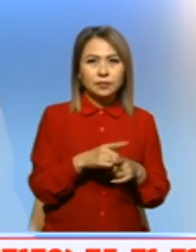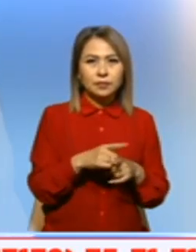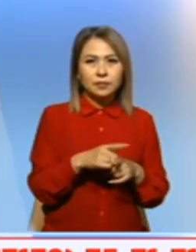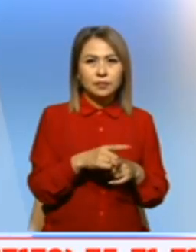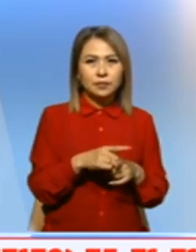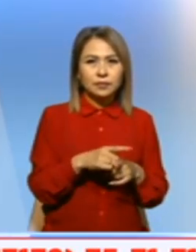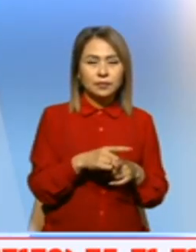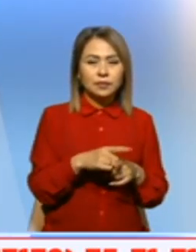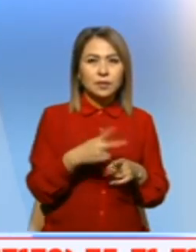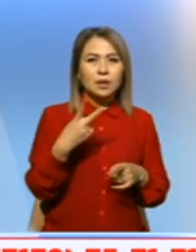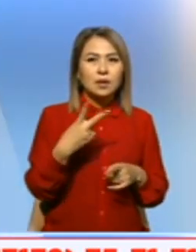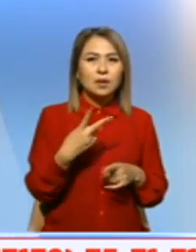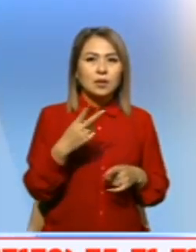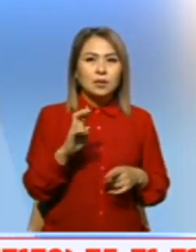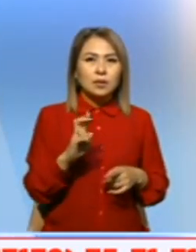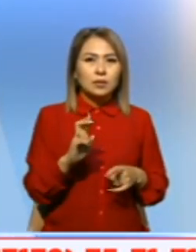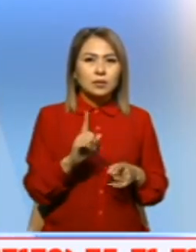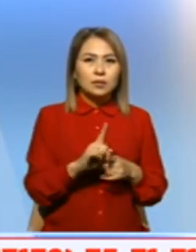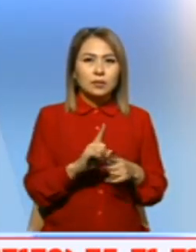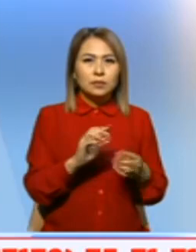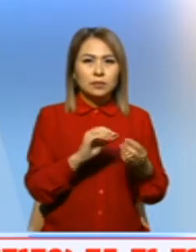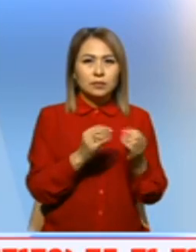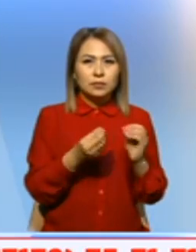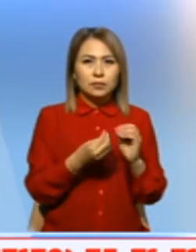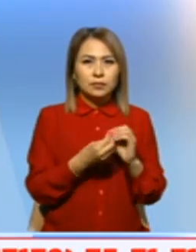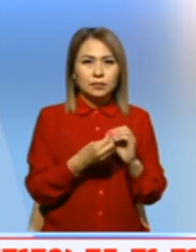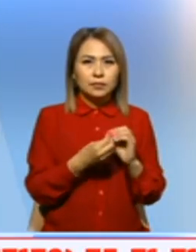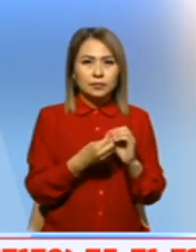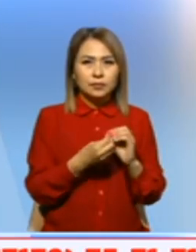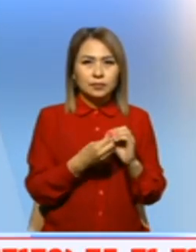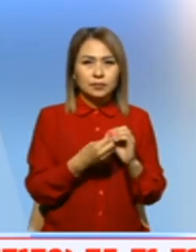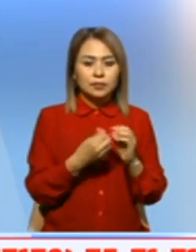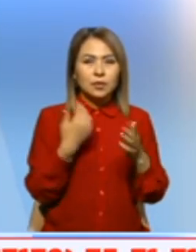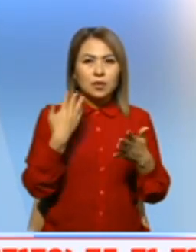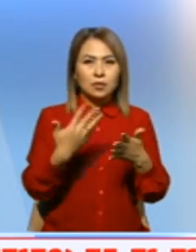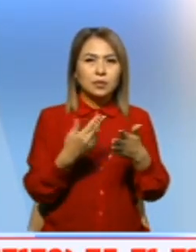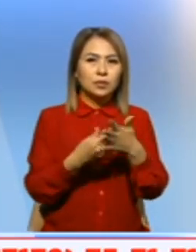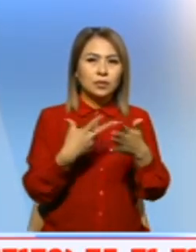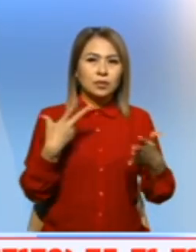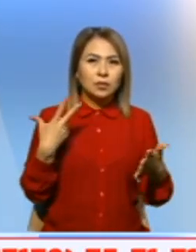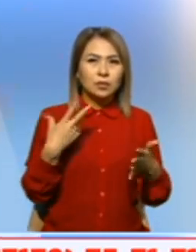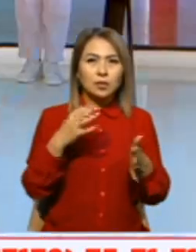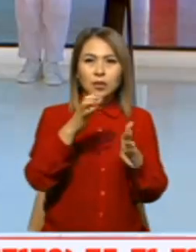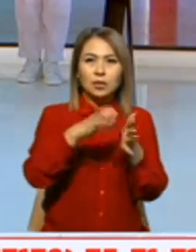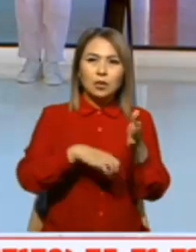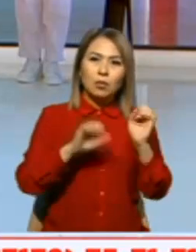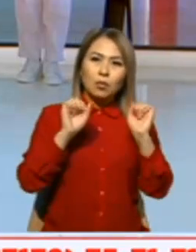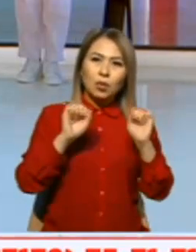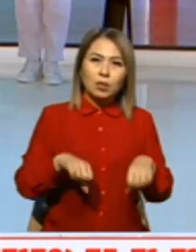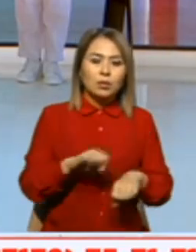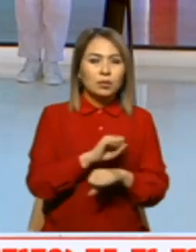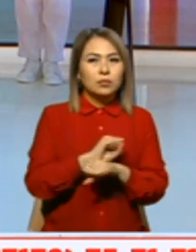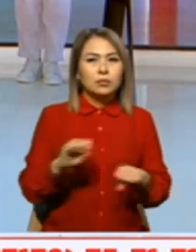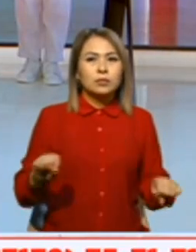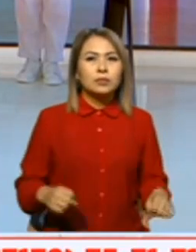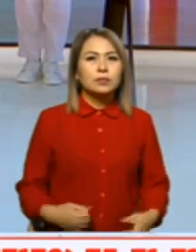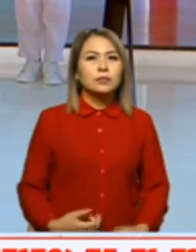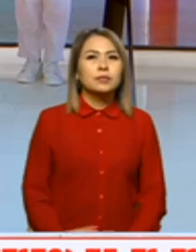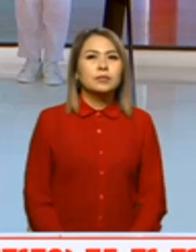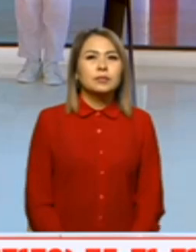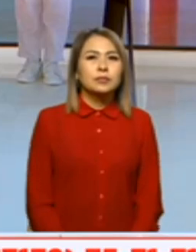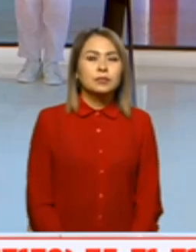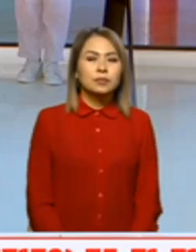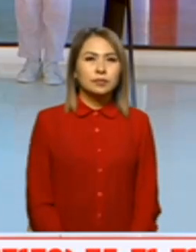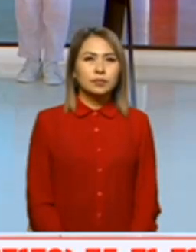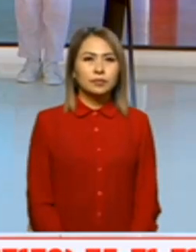бес, екі рухта дамитын баланың біреуінде ақау болса, сол баланың жүктілікті тоқтатуға бола ма, жоқ бір-біріне барлығы байланысты ма, екеуі